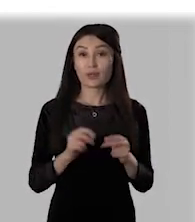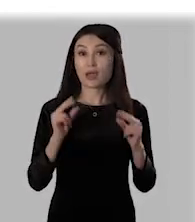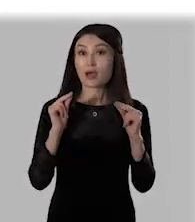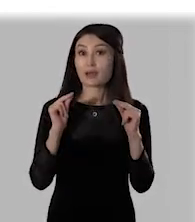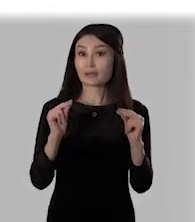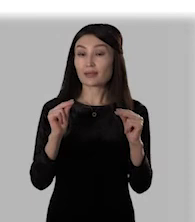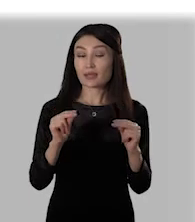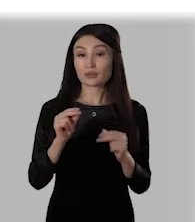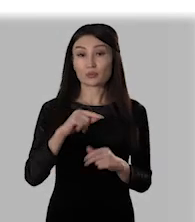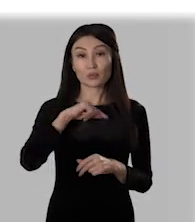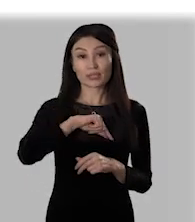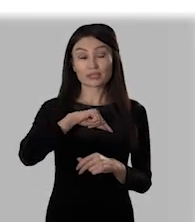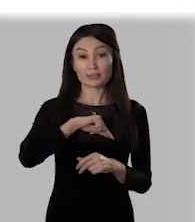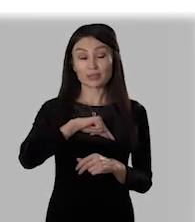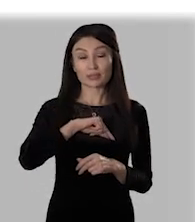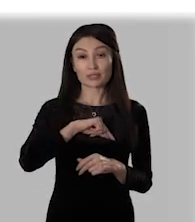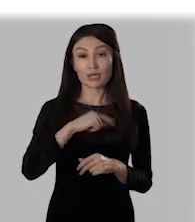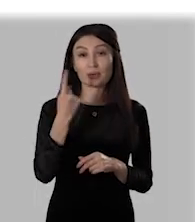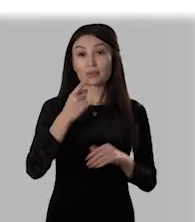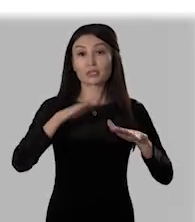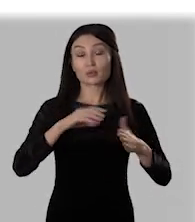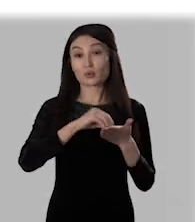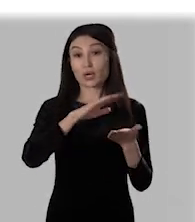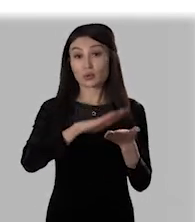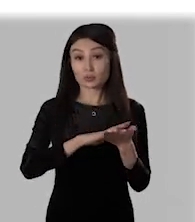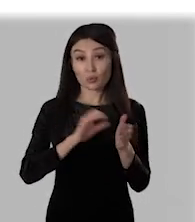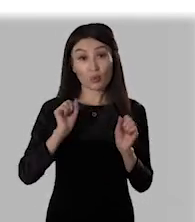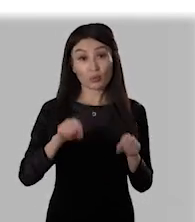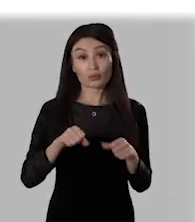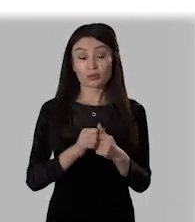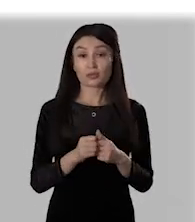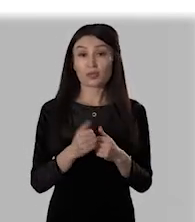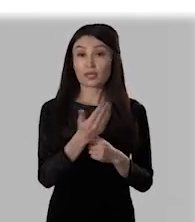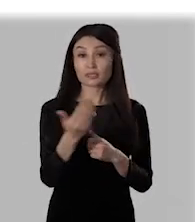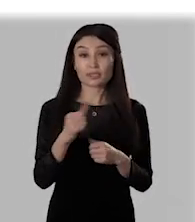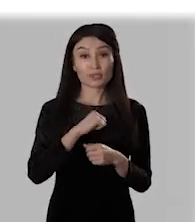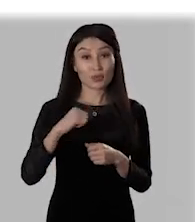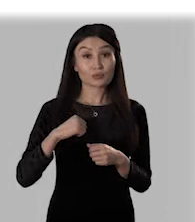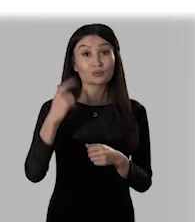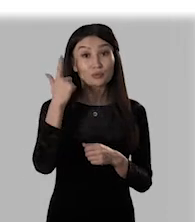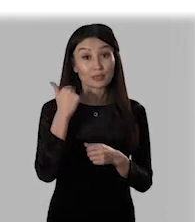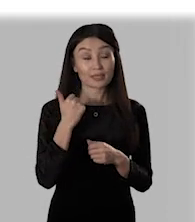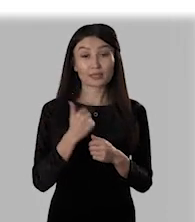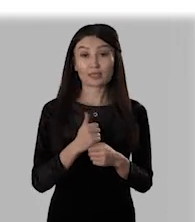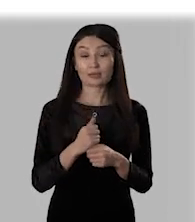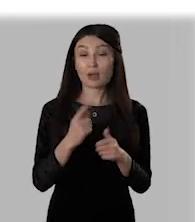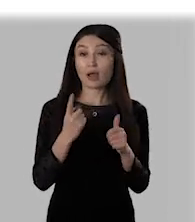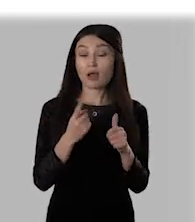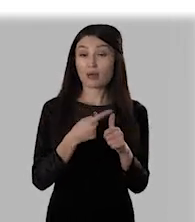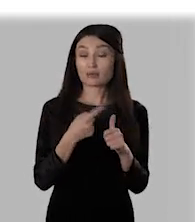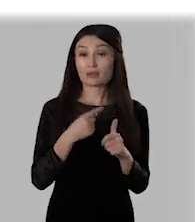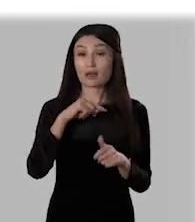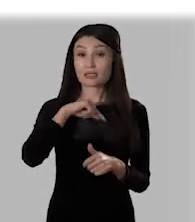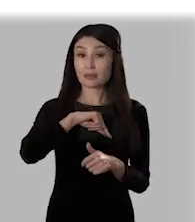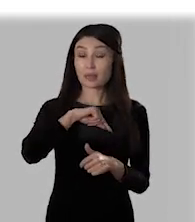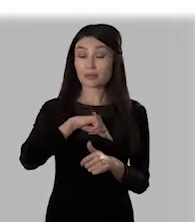адилеттүү деген сапатты биринчи орунга койсом болот. Силер өзүңөр билгендей кылып, аталган